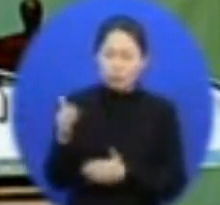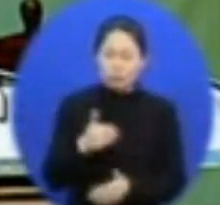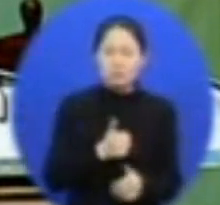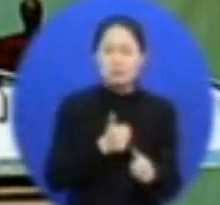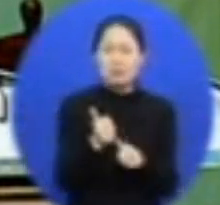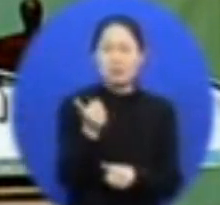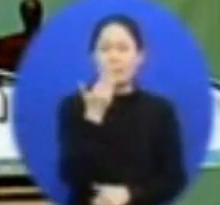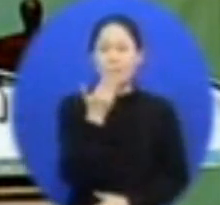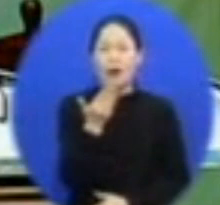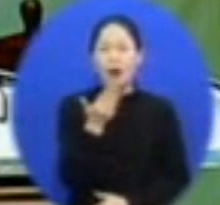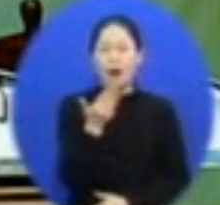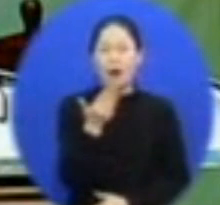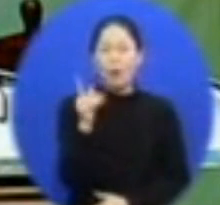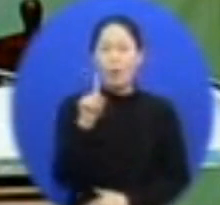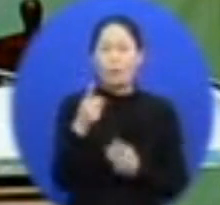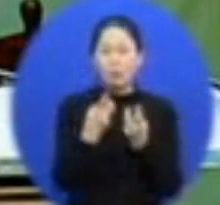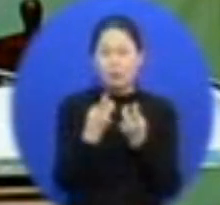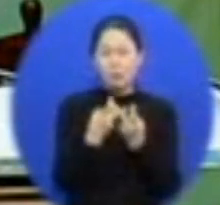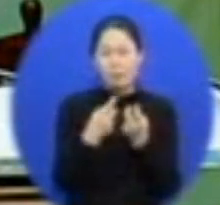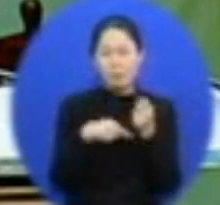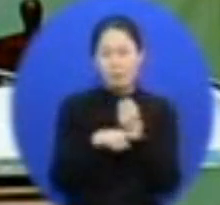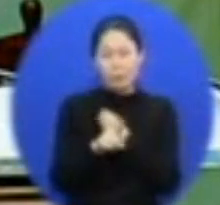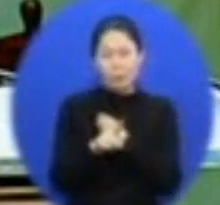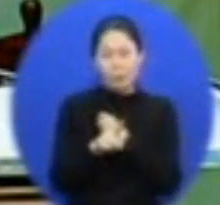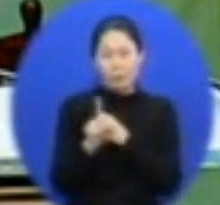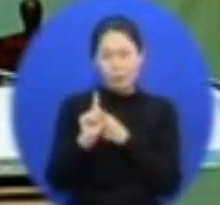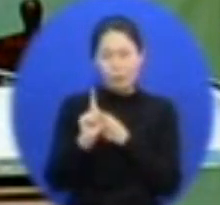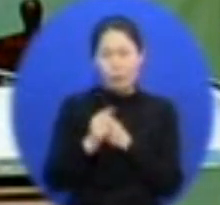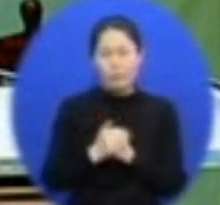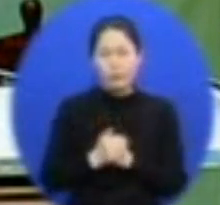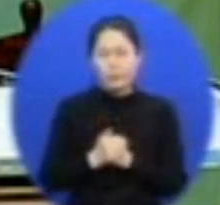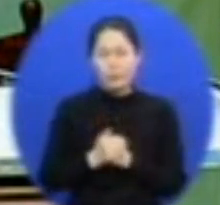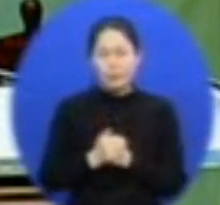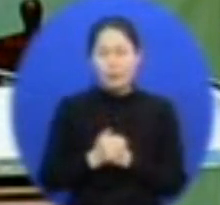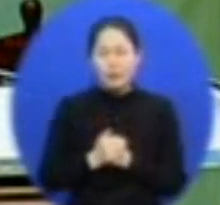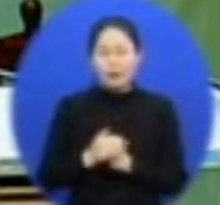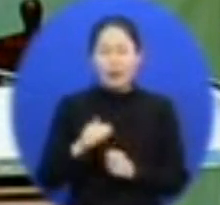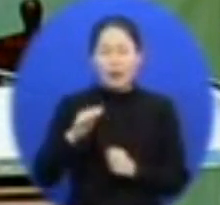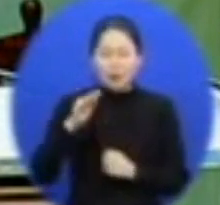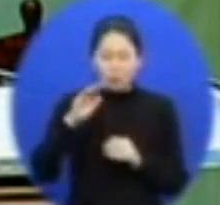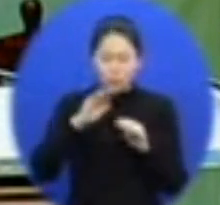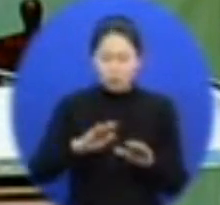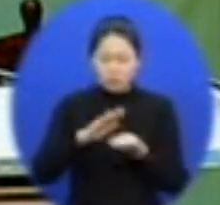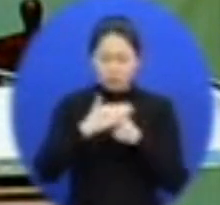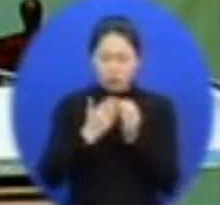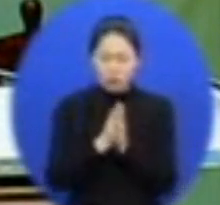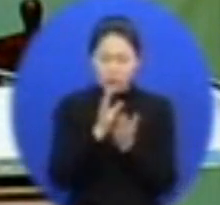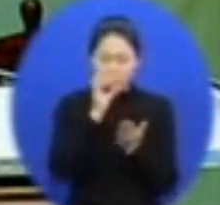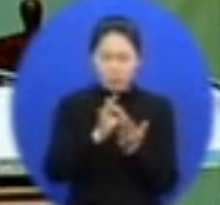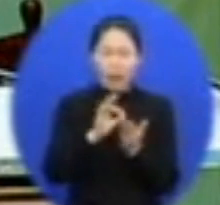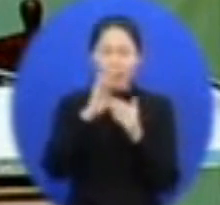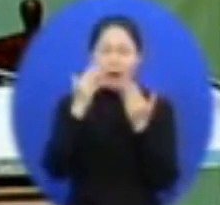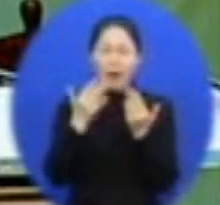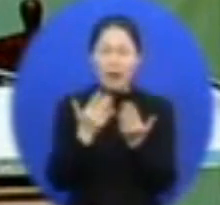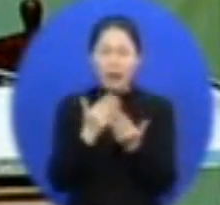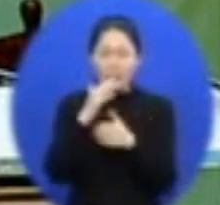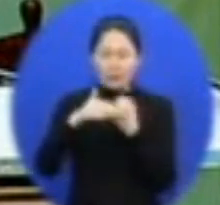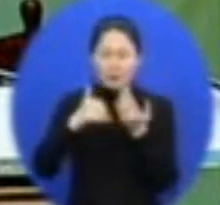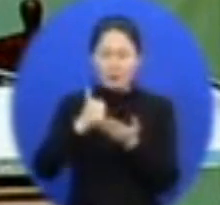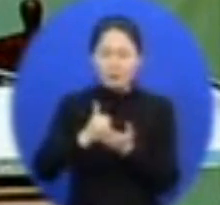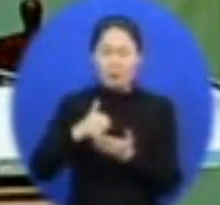있을까요 오늘 성경에 보면 하나님의 전신 갑주를 입으라 는 말씀을 하셨어요